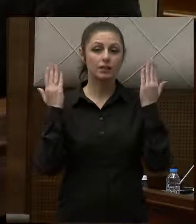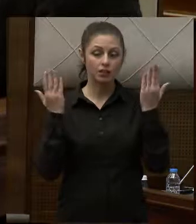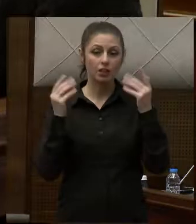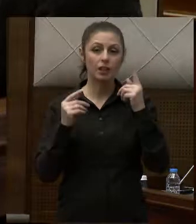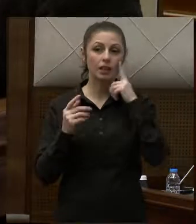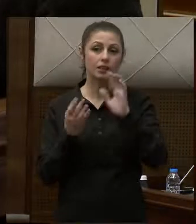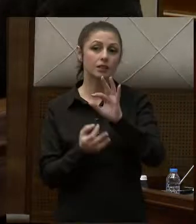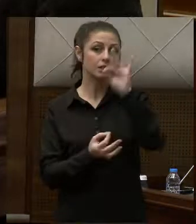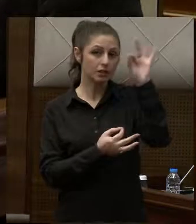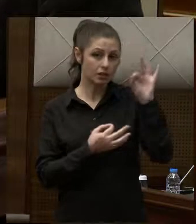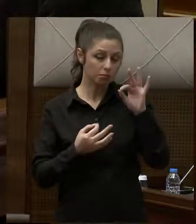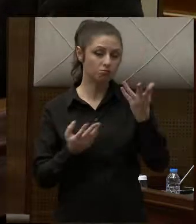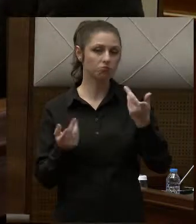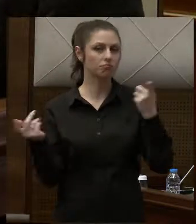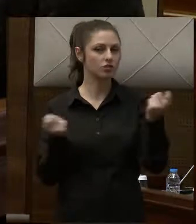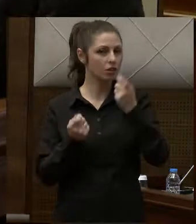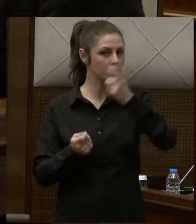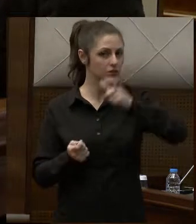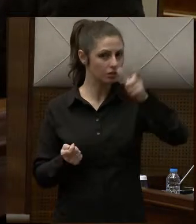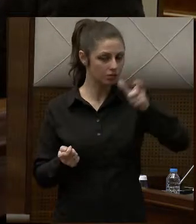insanımızın, çalışanımızın,